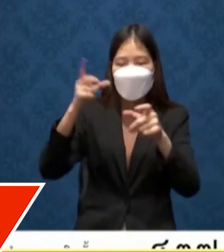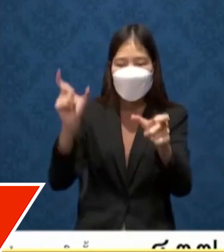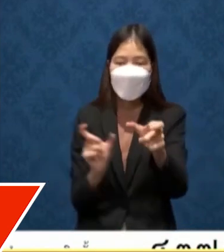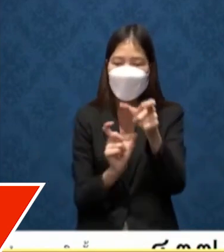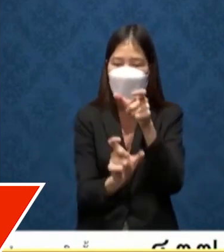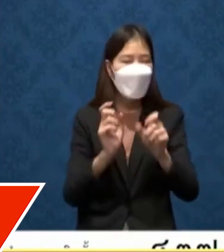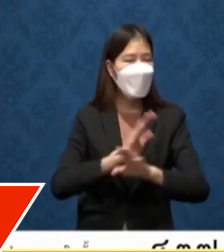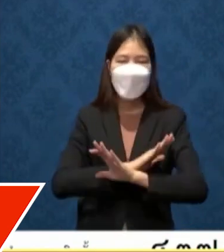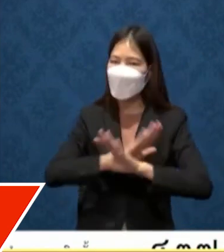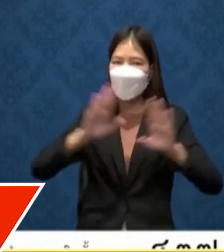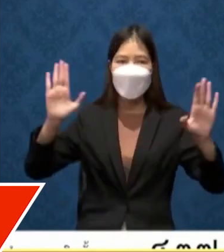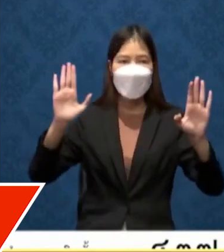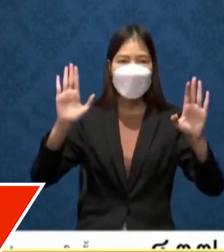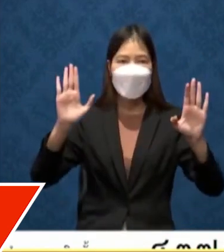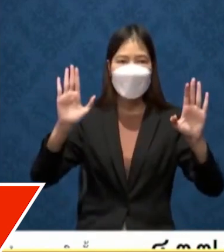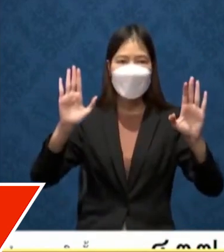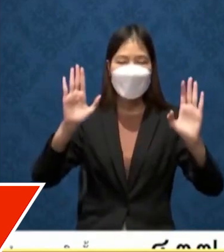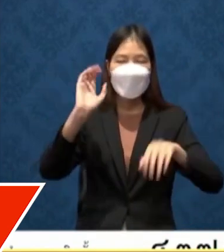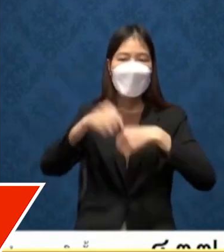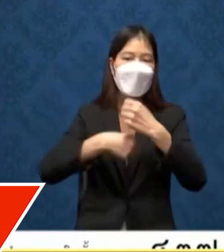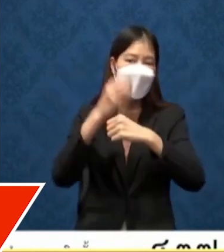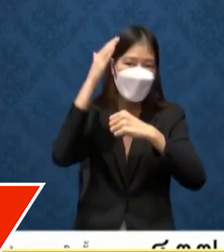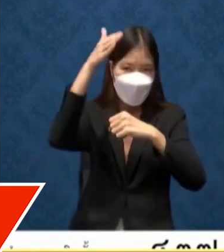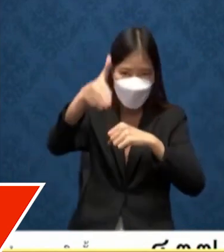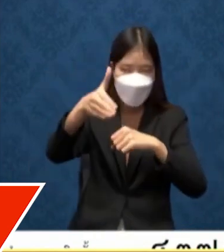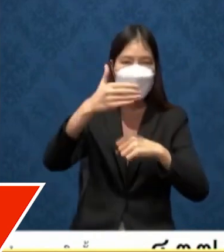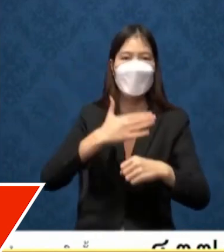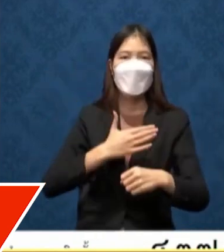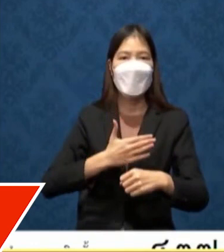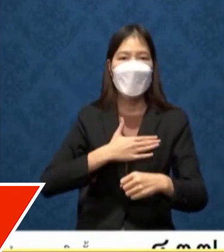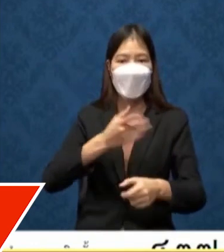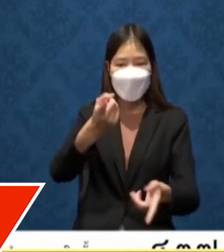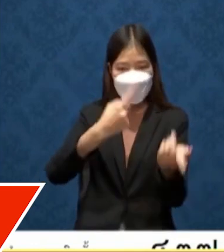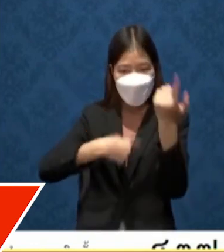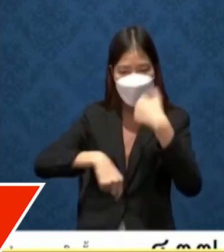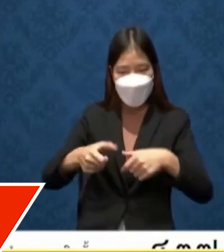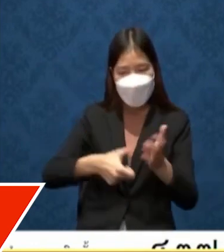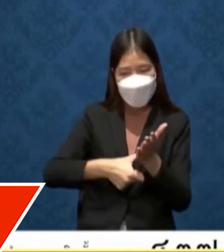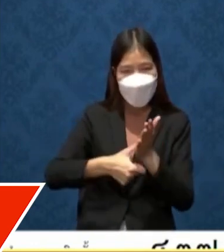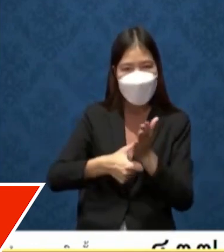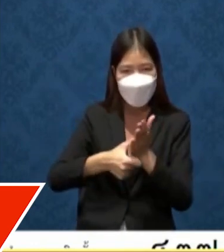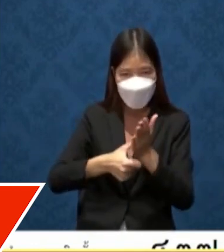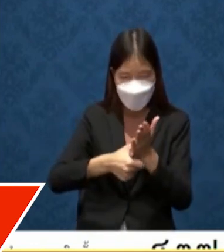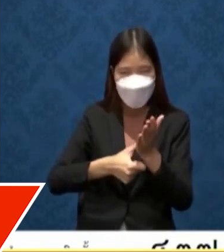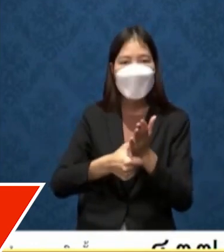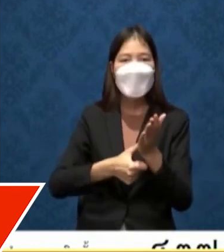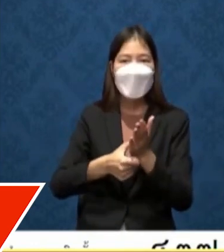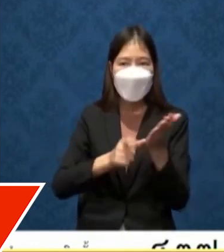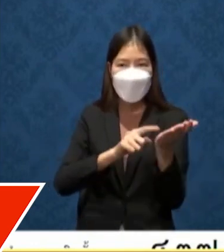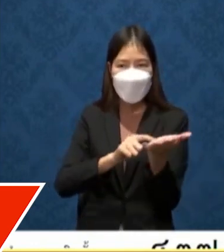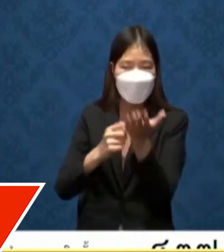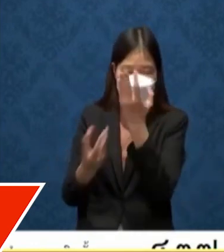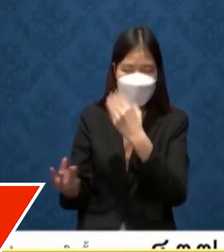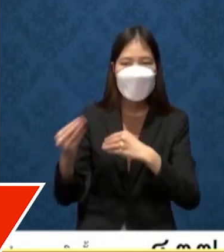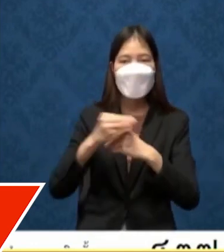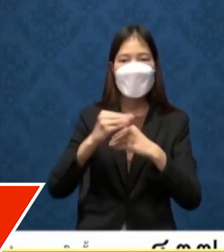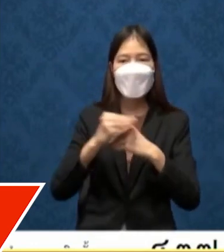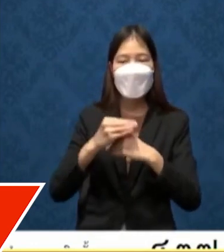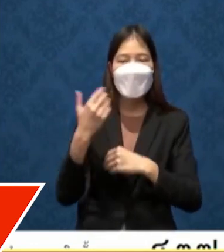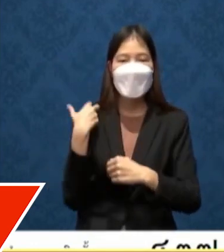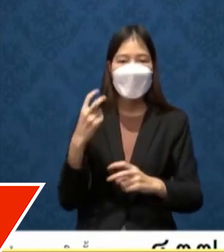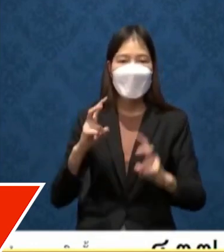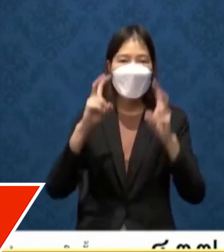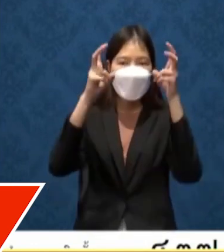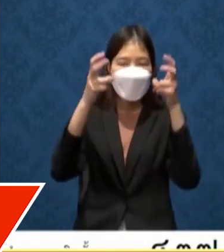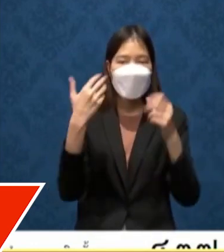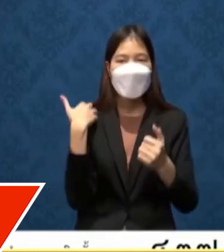ณีในสมัยหน้าพวกเราจะกลับมายื่นแก้ไขพรบ.กยศในประเด็นอื่นเพิ่มเติมไม่ว่าจะเป็นเรื่อง